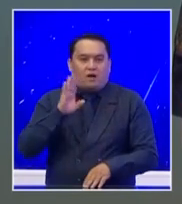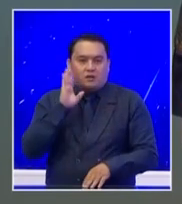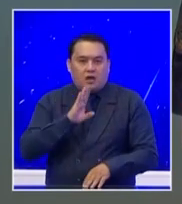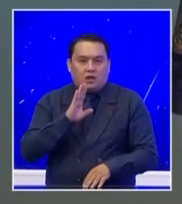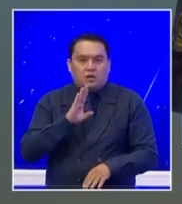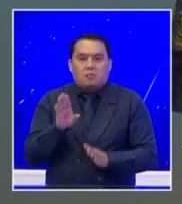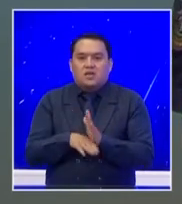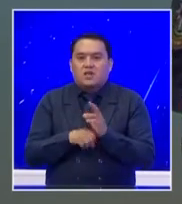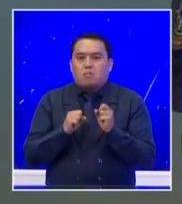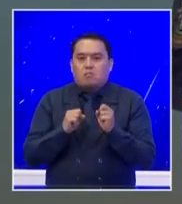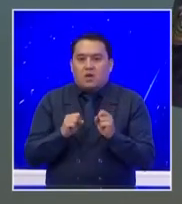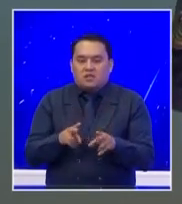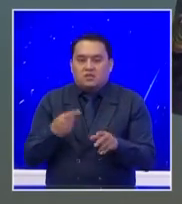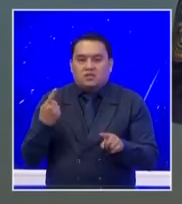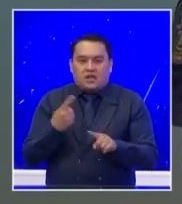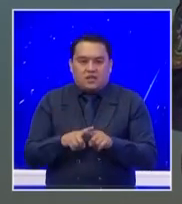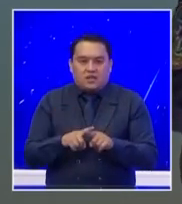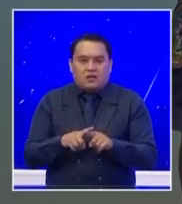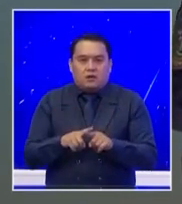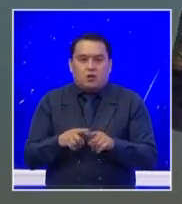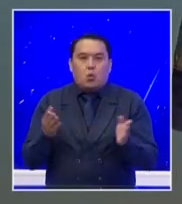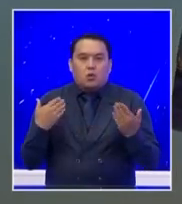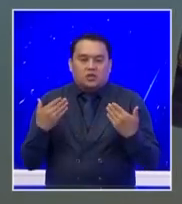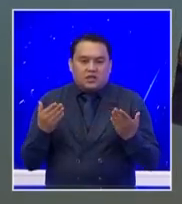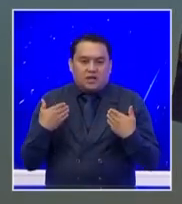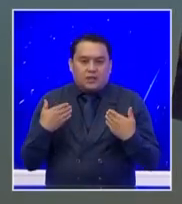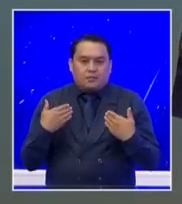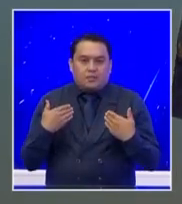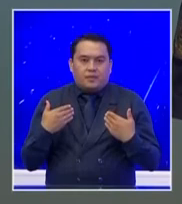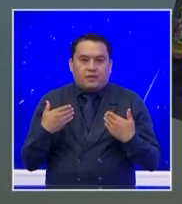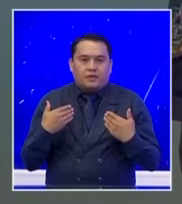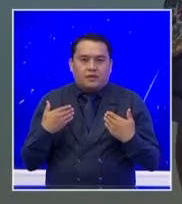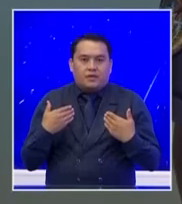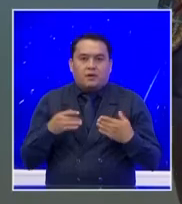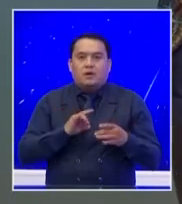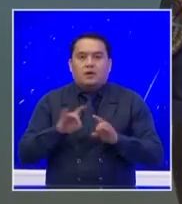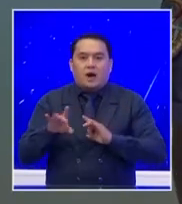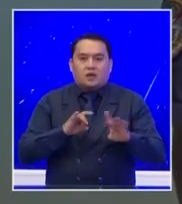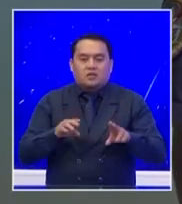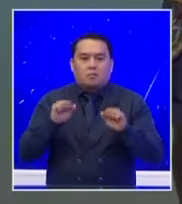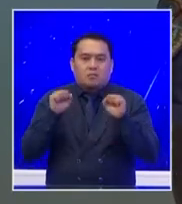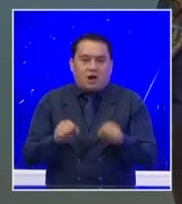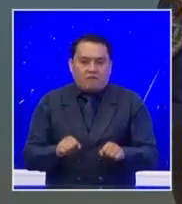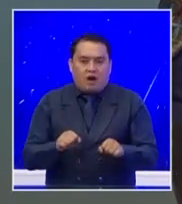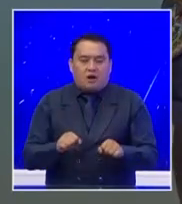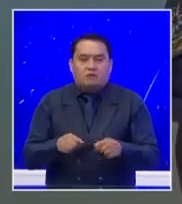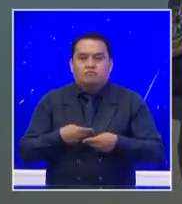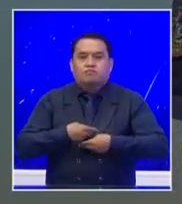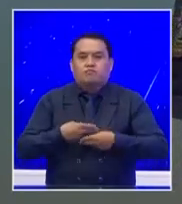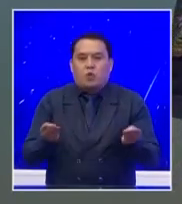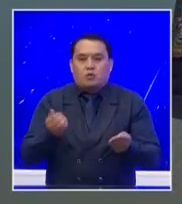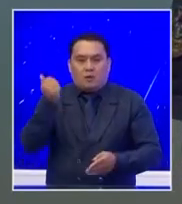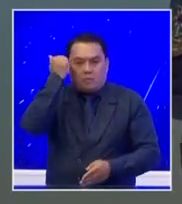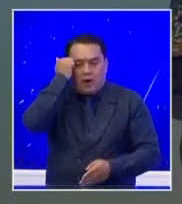также безопасности техники при отдыхе. Также разъясняются им права, раздаются буклеты,